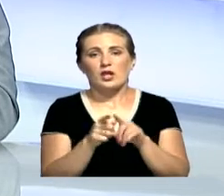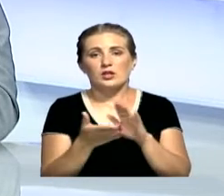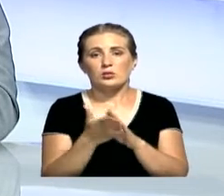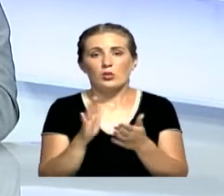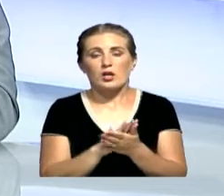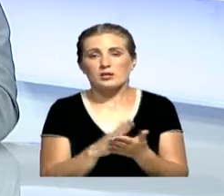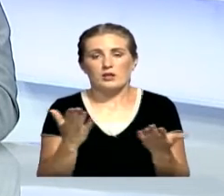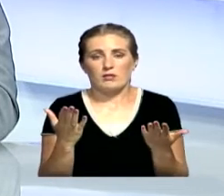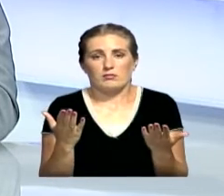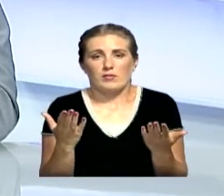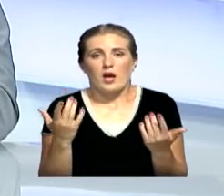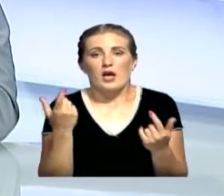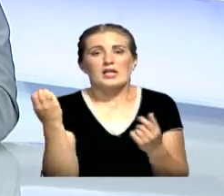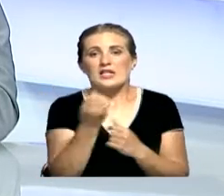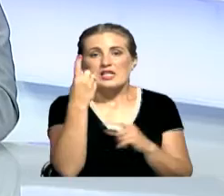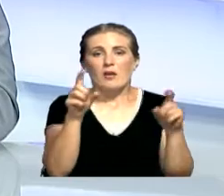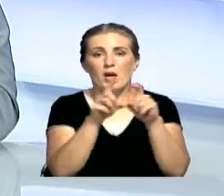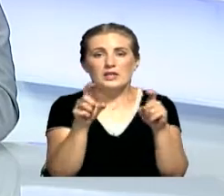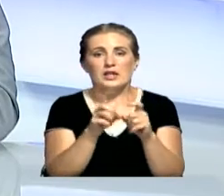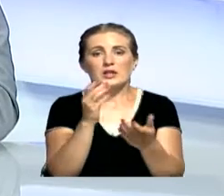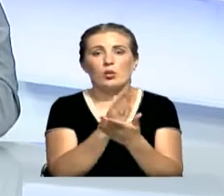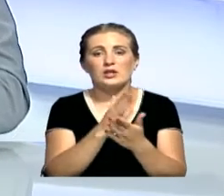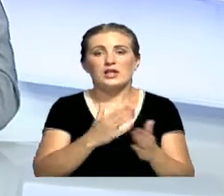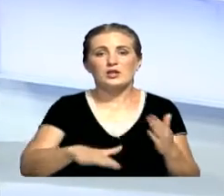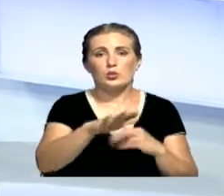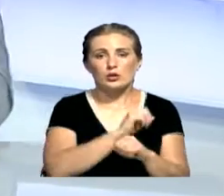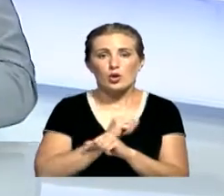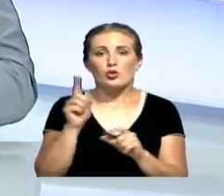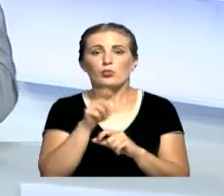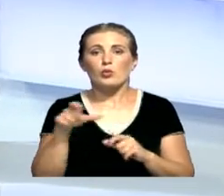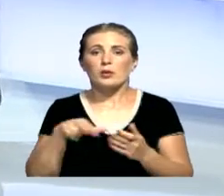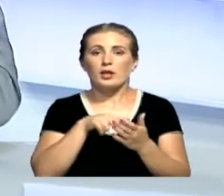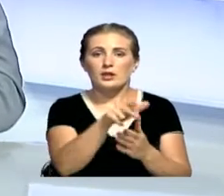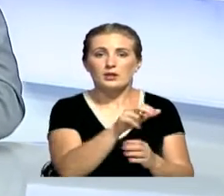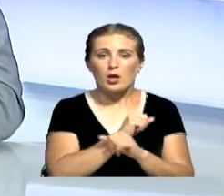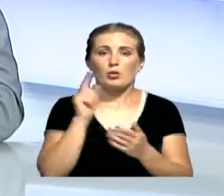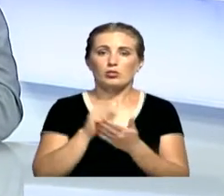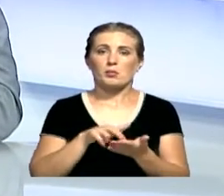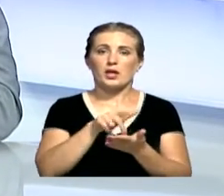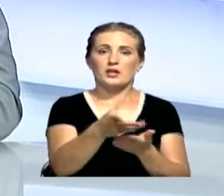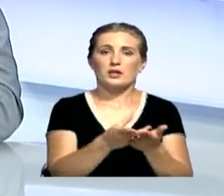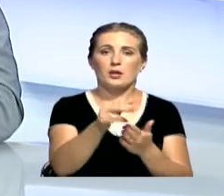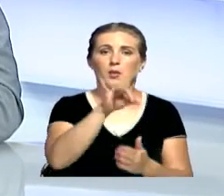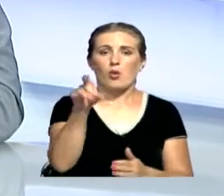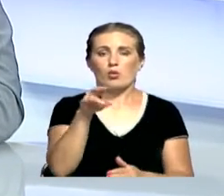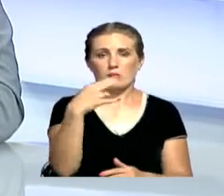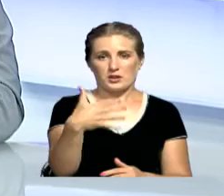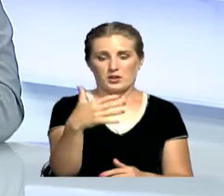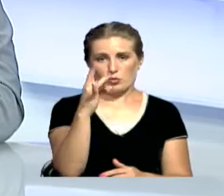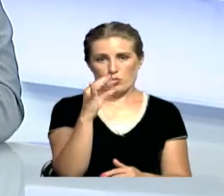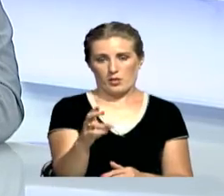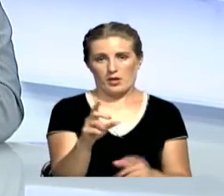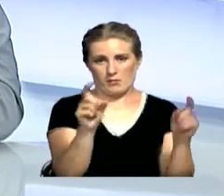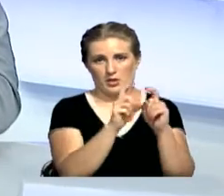выходящее единственный магазин находится на территории санатория людям чтобы пойти в магазин они должны заплатить за проход 50 рублей для того